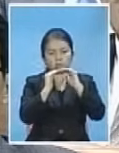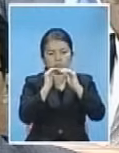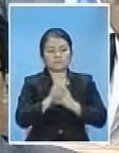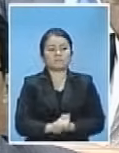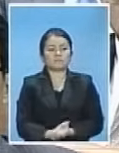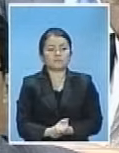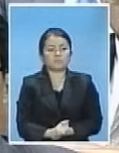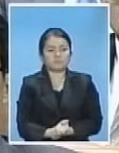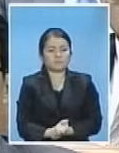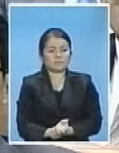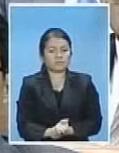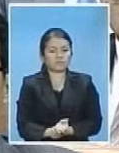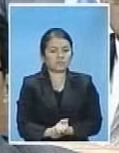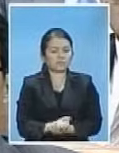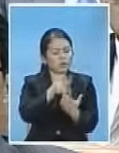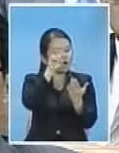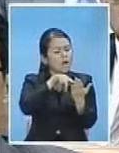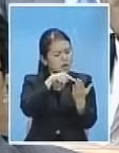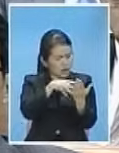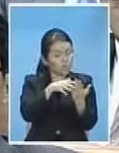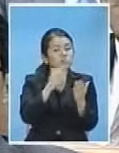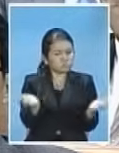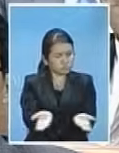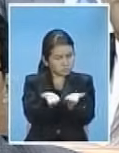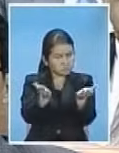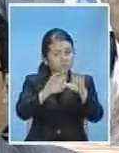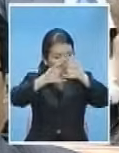นี้สั้นๆว่าผมสนับสนุนนะ